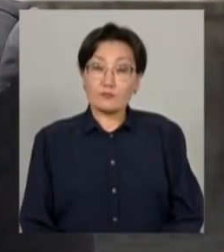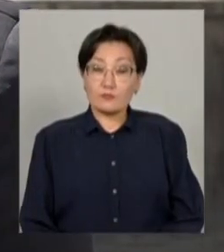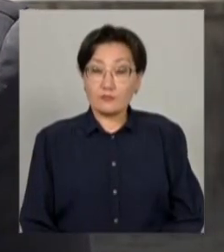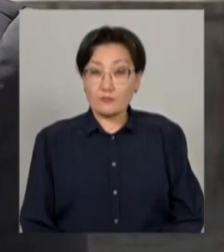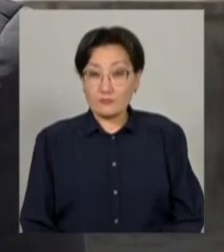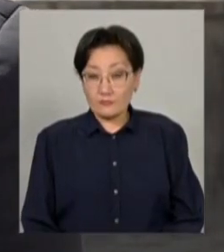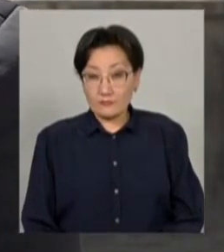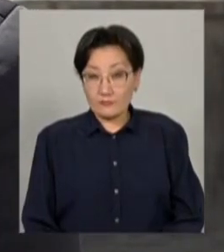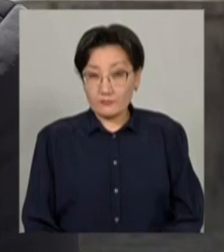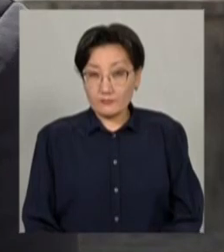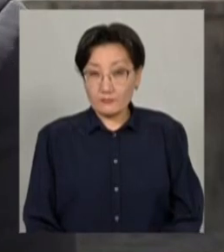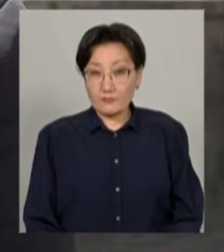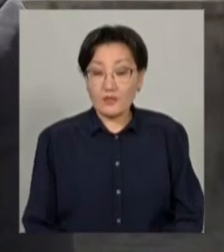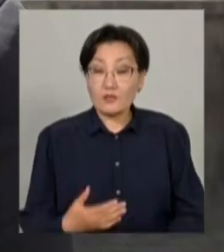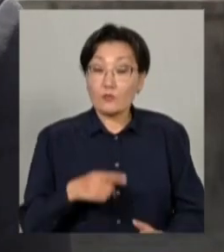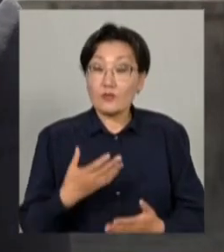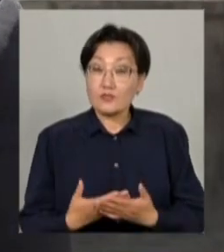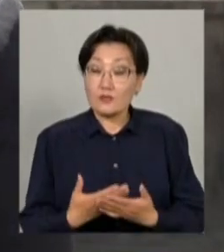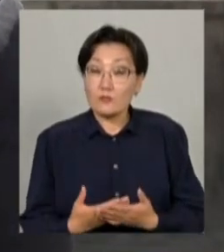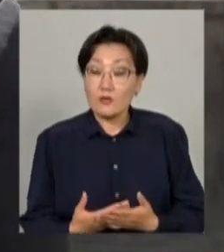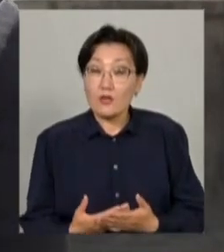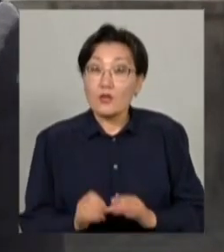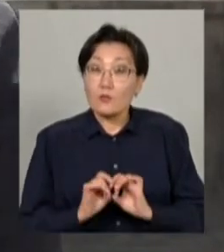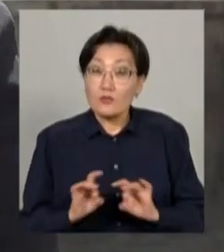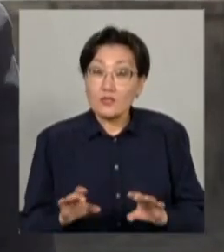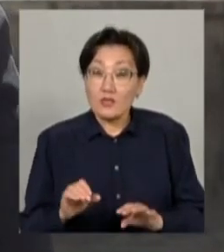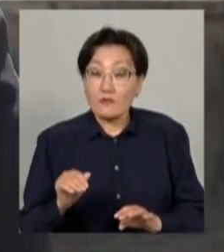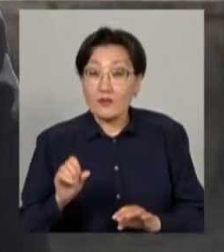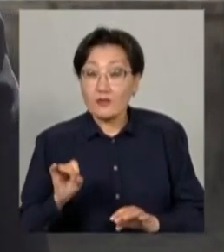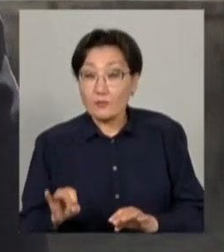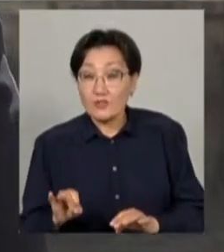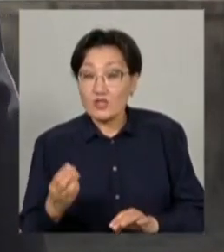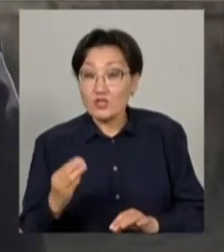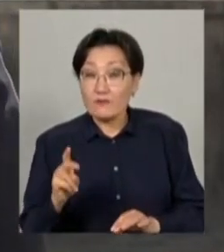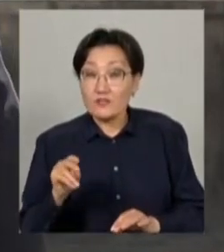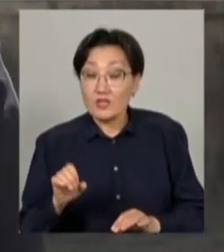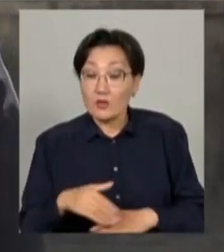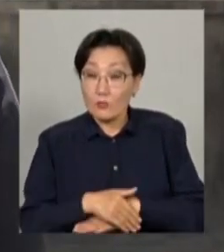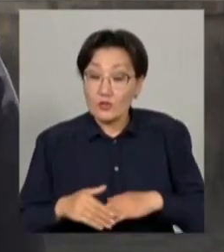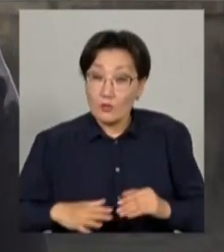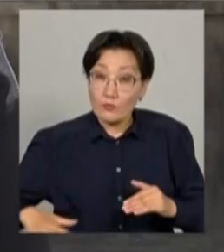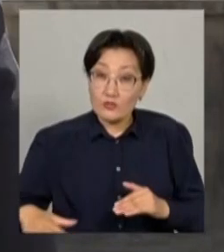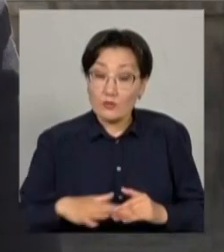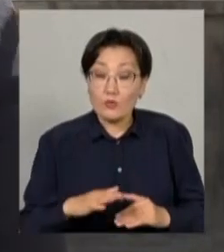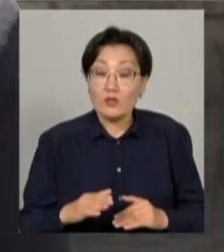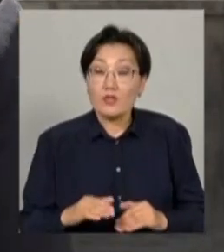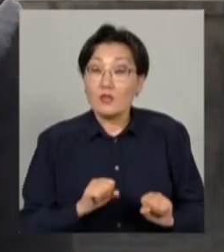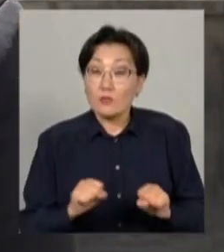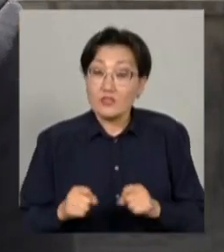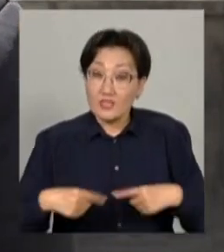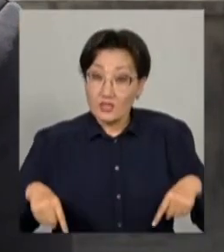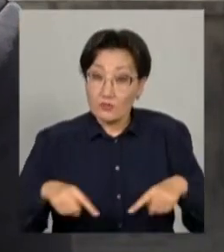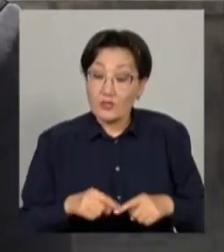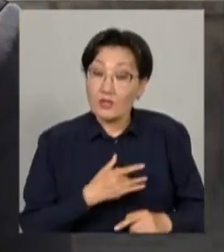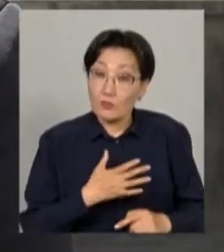Хотела вкратце рассказать ситуацию. Мәселе жайлы қысқаша айтып өтсем, Әл-Фараби даңғылы мен Шевченко көшесіне дейінгі аумақ бұрын қастелден қорғау мекемесінің